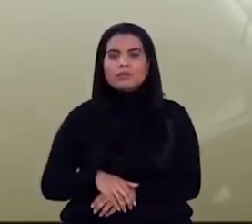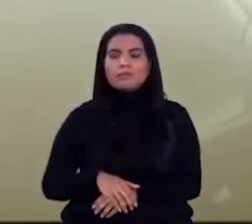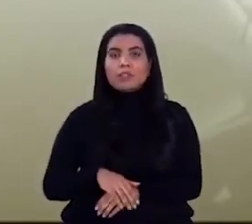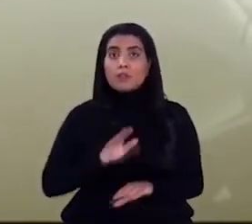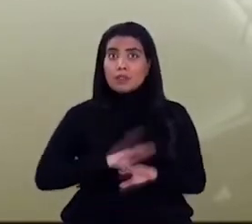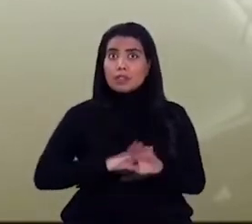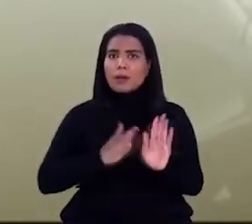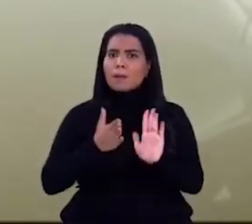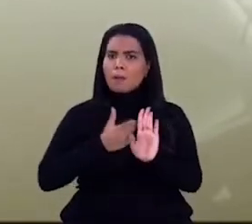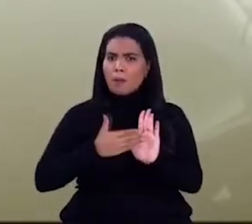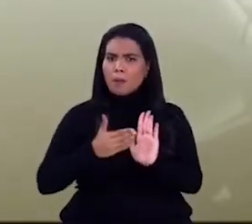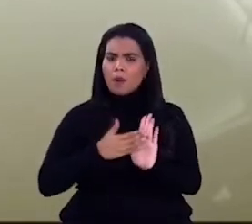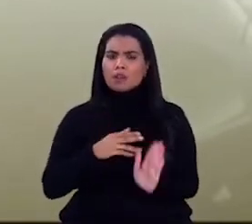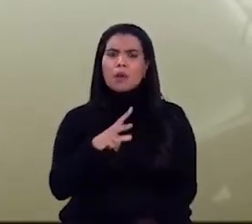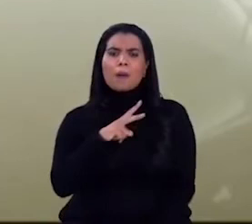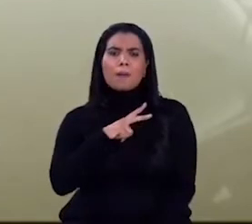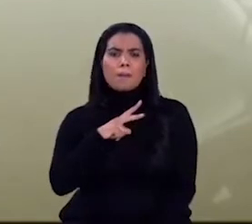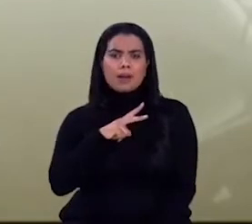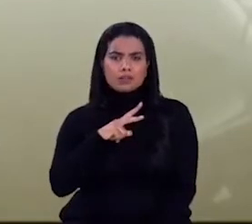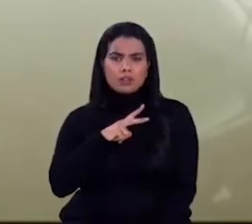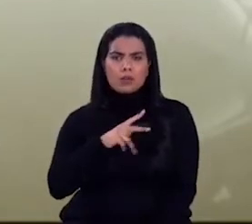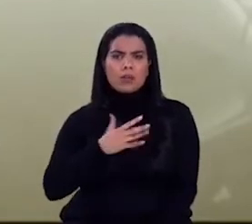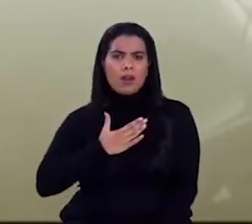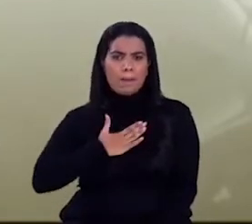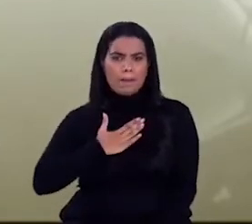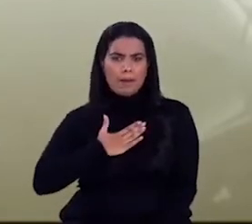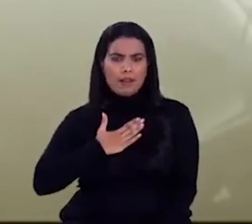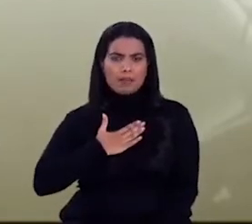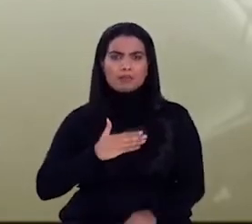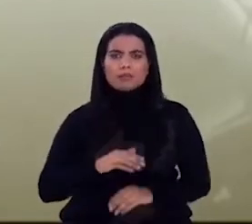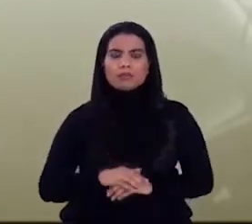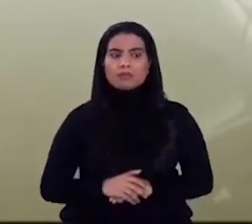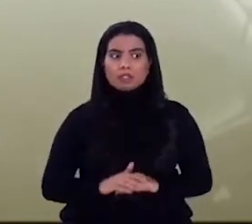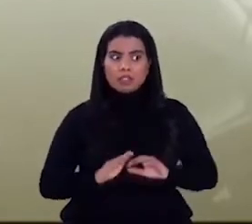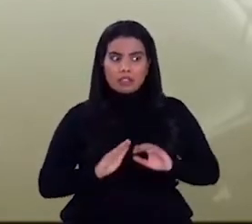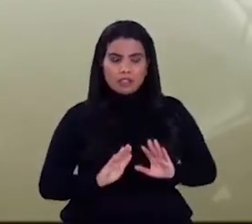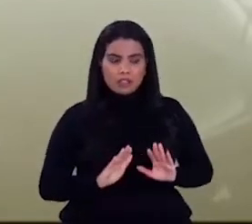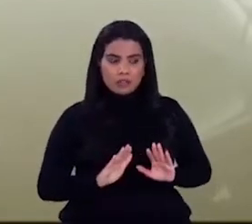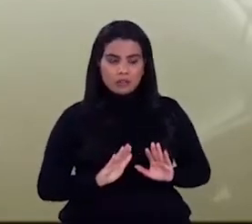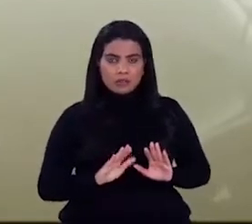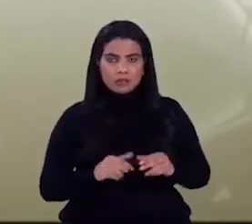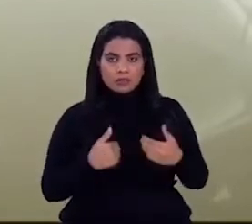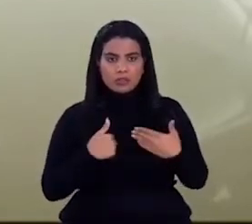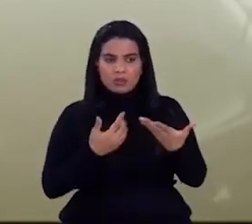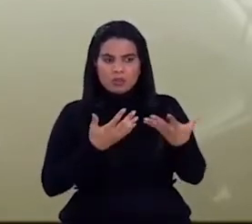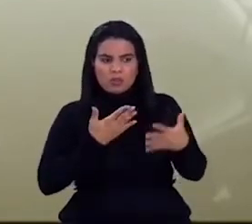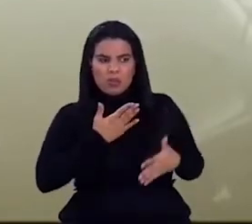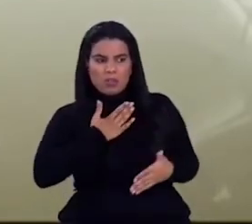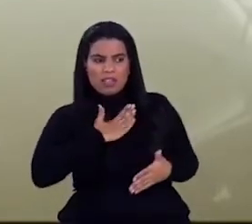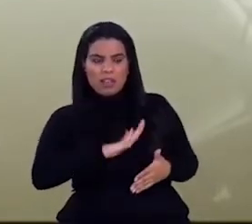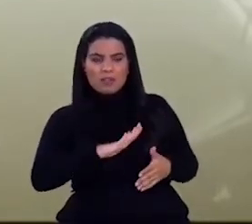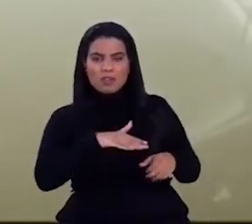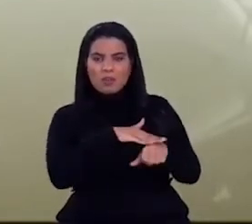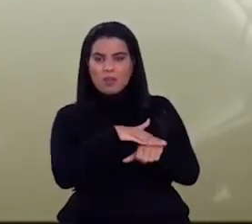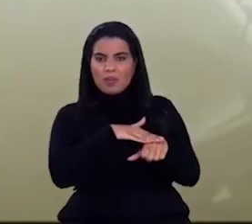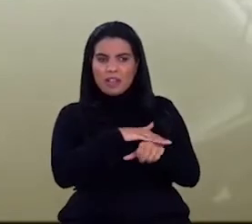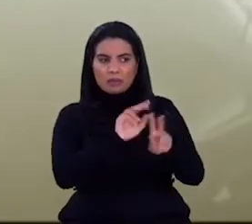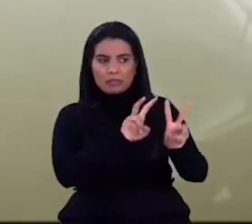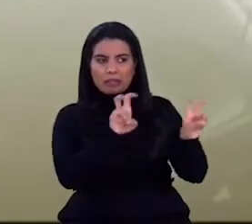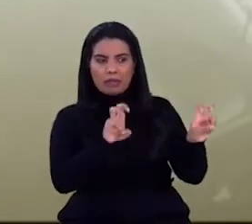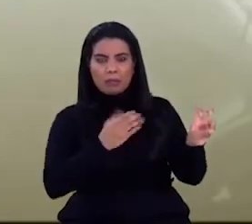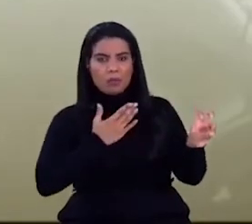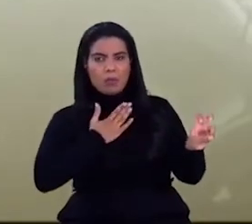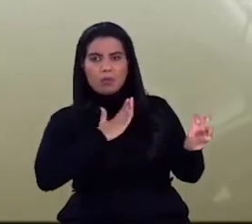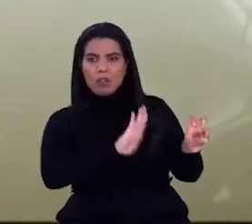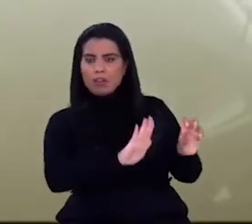part ceux de l'église j'avais la craie d'aborder des sujets qui ne me regardait pas je gardais